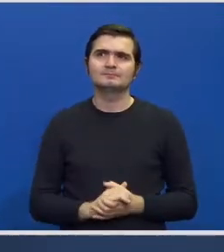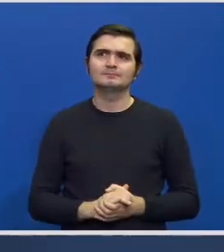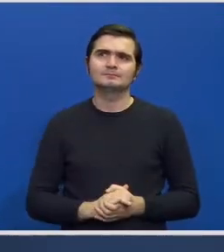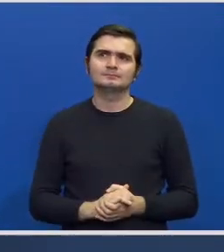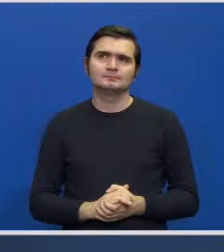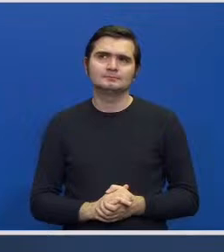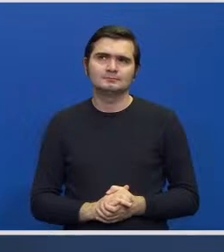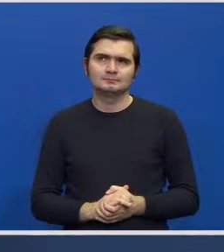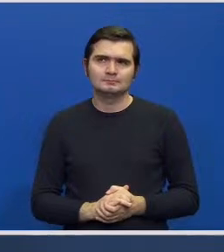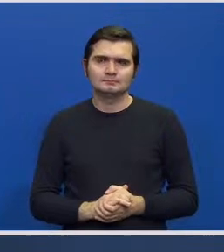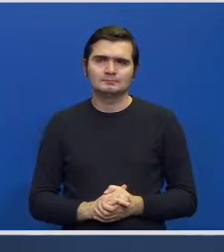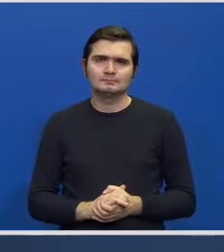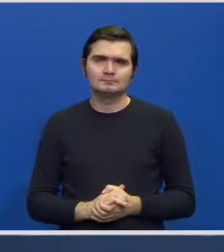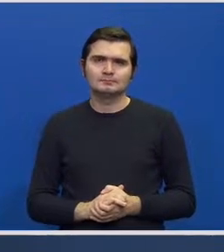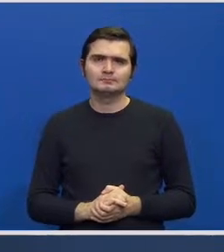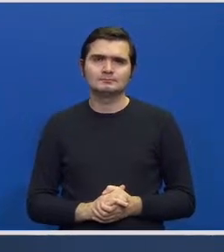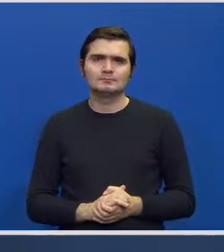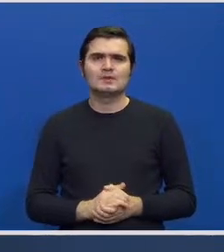granița României.